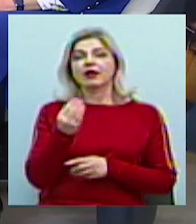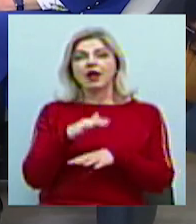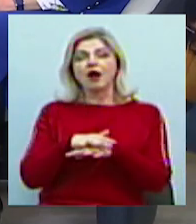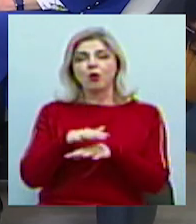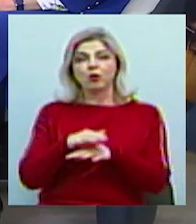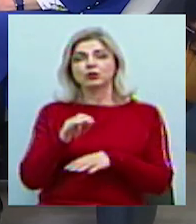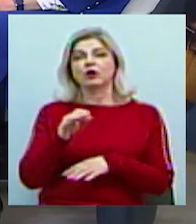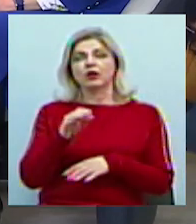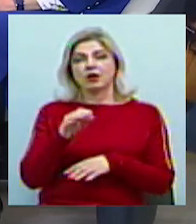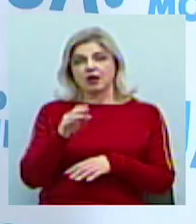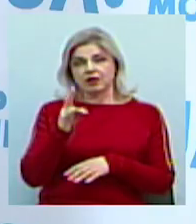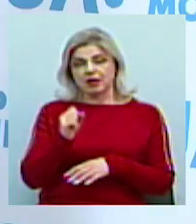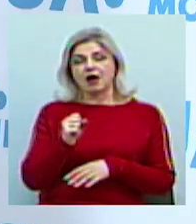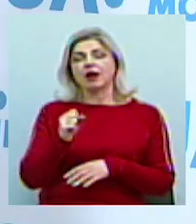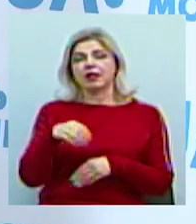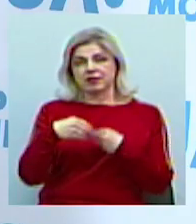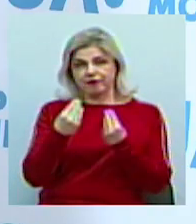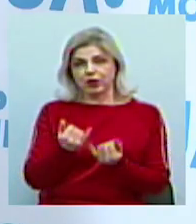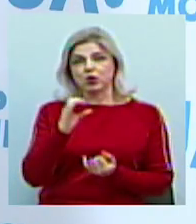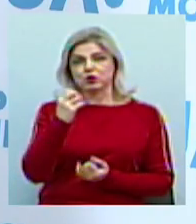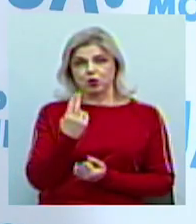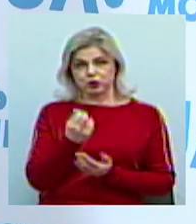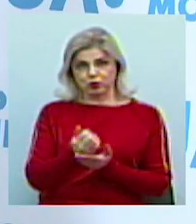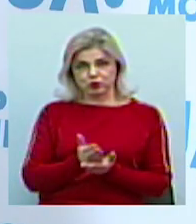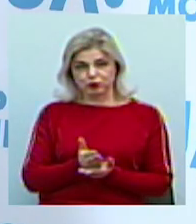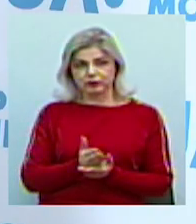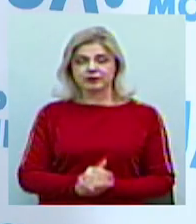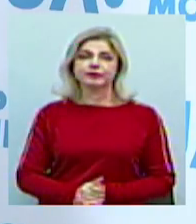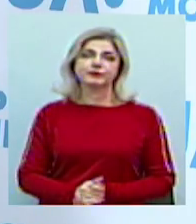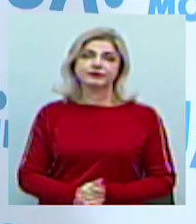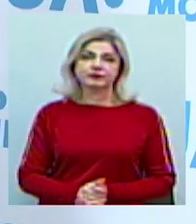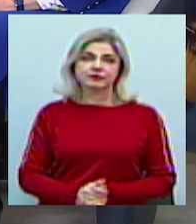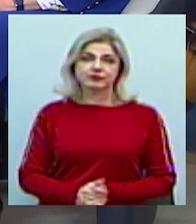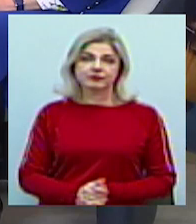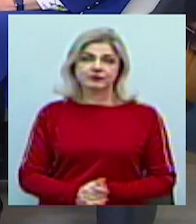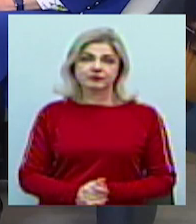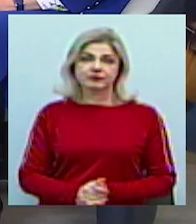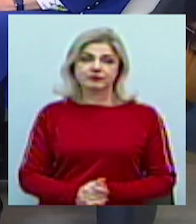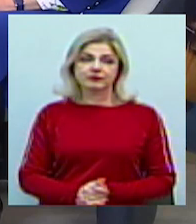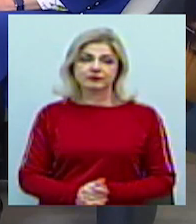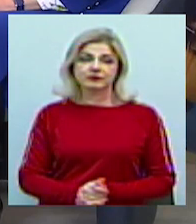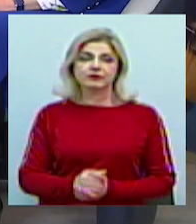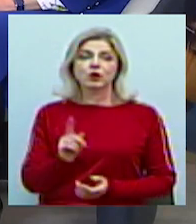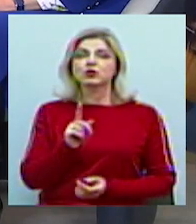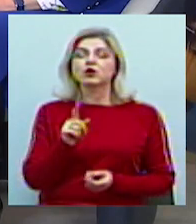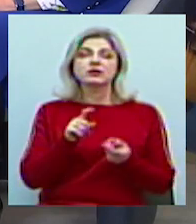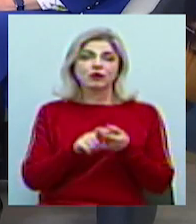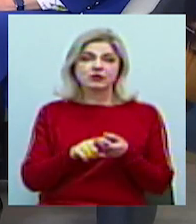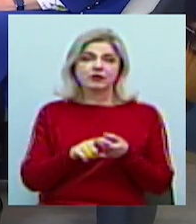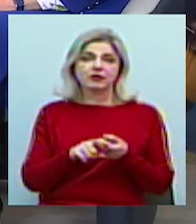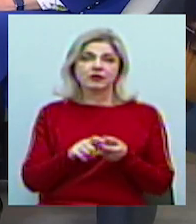саме надавачів соціальних послуг, надавачів послуг в сфері житлово-комунального господарства. Що стосується